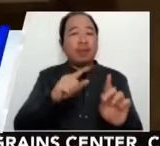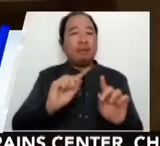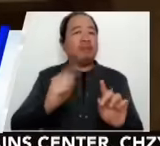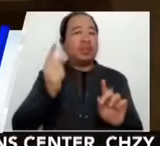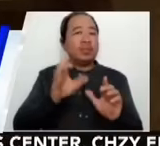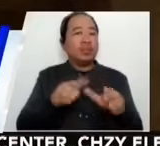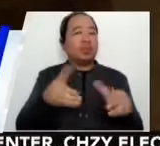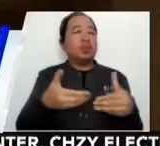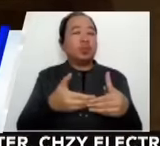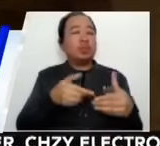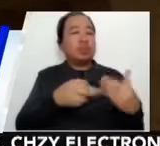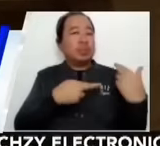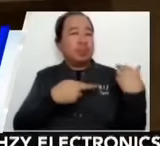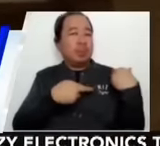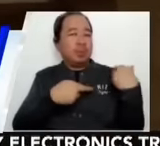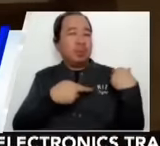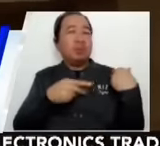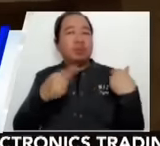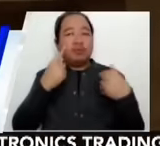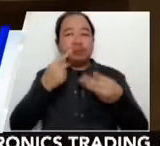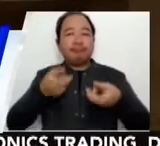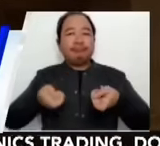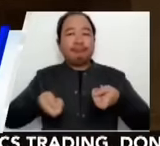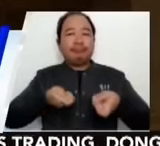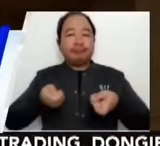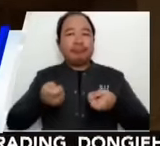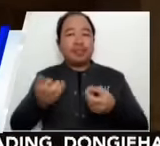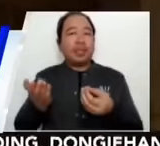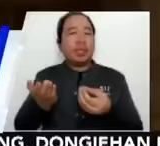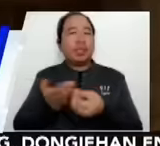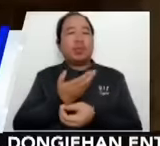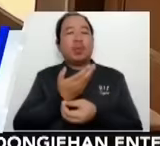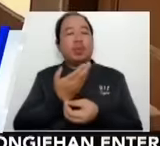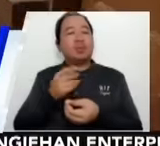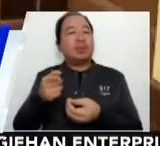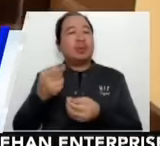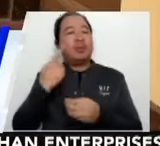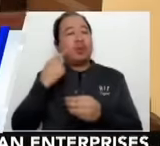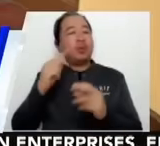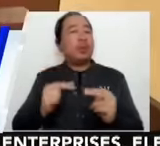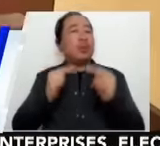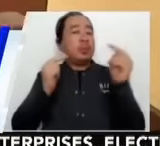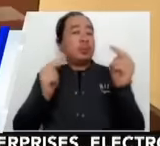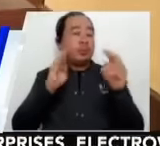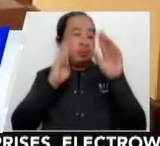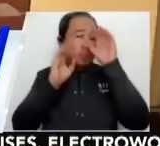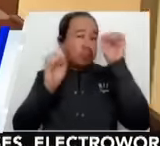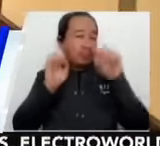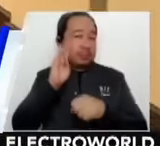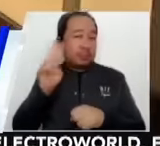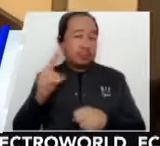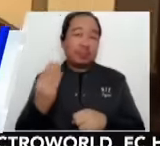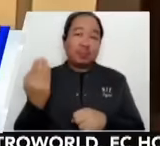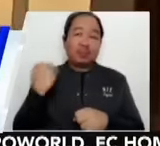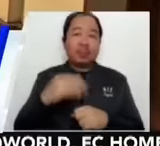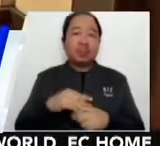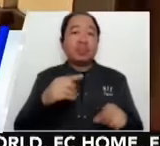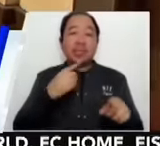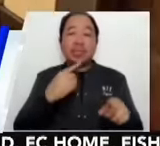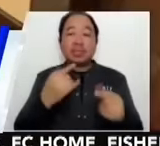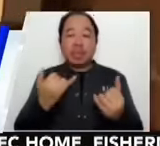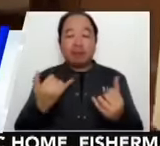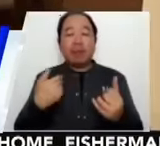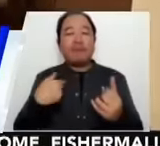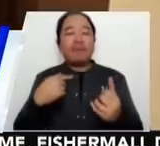ng disqualification case. Sa panayam ng Super Radio DZBB kay Guanzon, sinabi niyang iaapilan niya ang desisyon